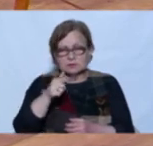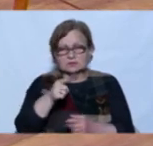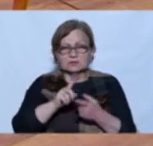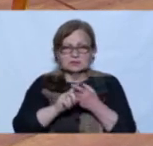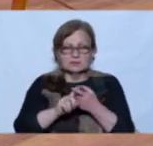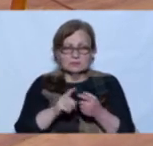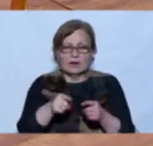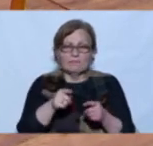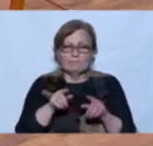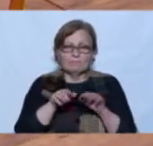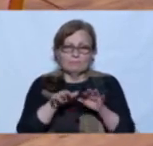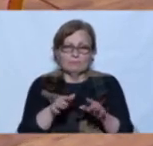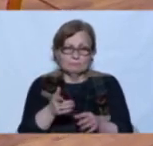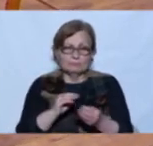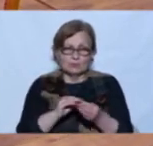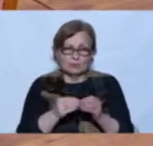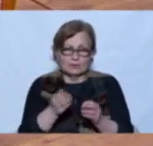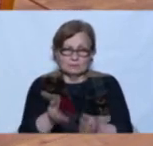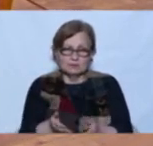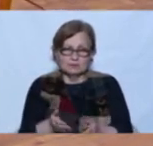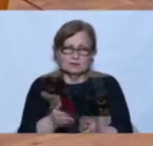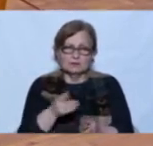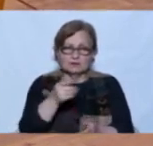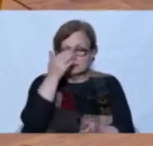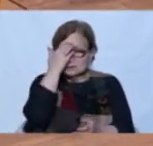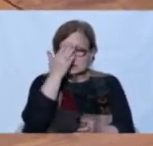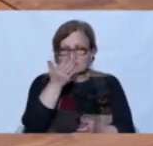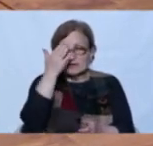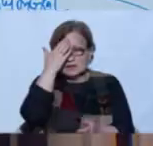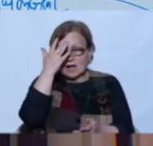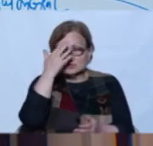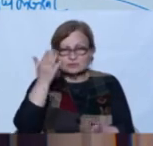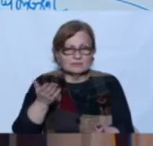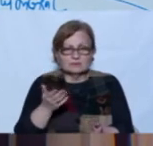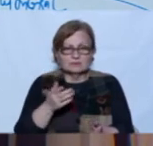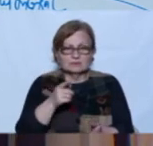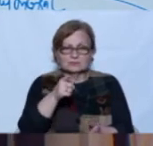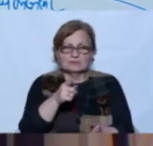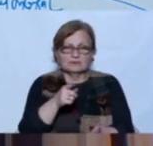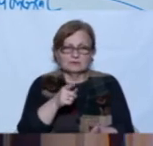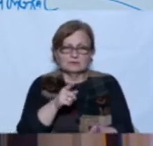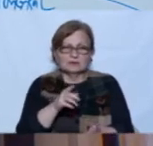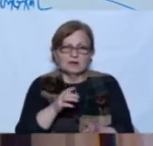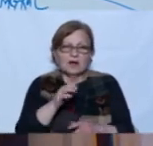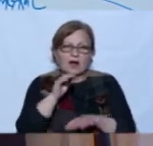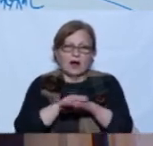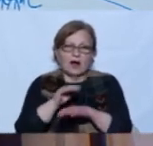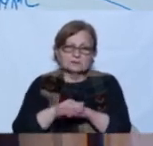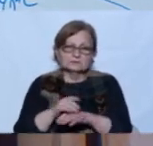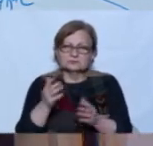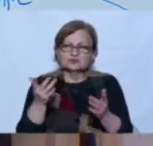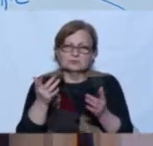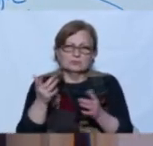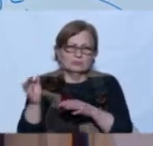დამოკიდებულებას პრობლემასთან, დიაპაზონს თქვენი აზროვნების მასშტაბისა, თქვენ არ ხართ შეზღუდული არგუმენტების მოხმობაში.